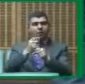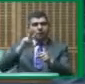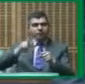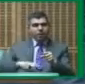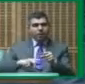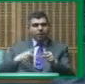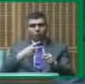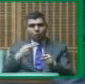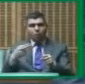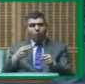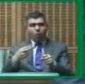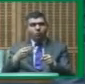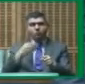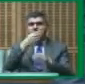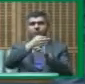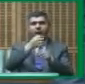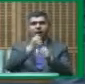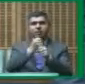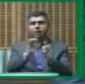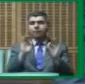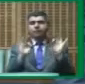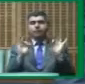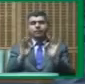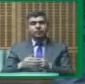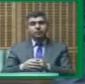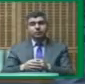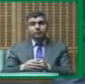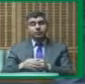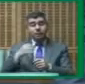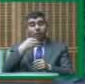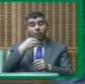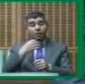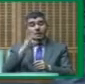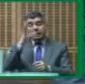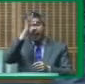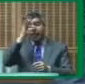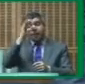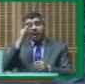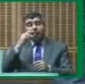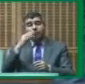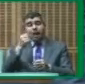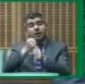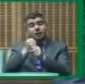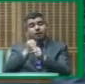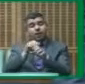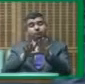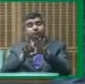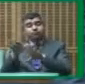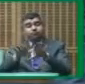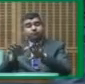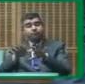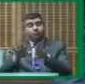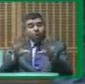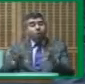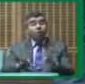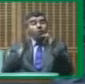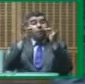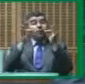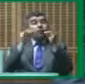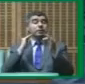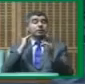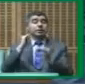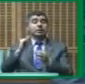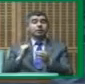إن هذا الوضع يطرح على السياسة العمومية في مجال التشغيل إيجاد مخرج وحلول،